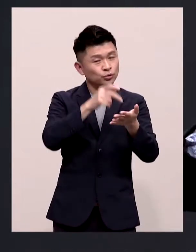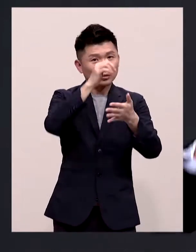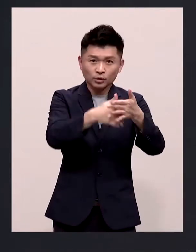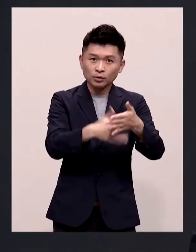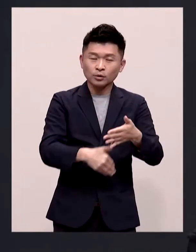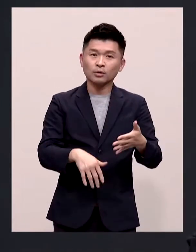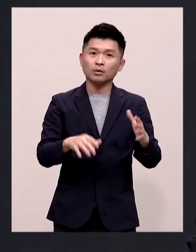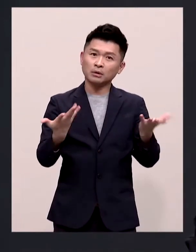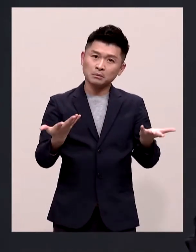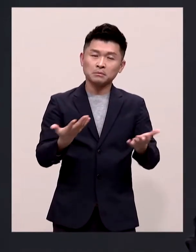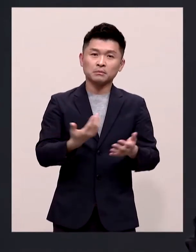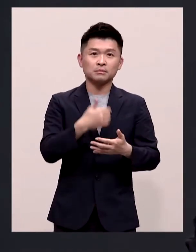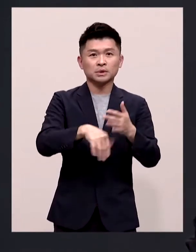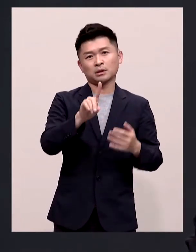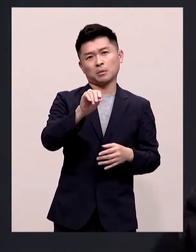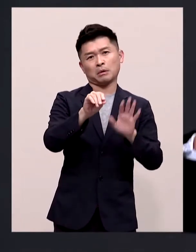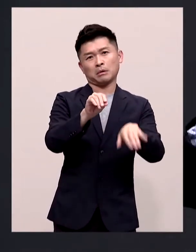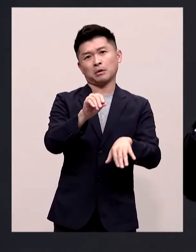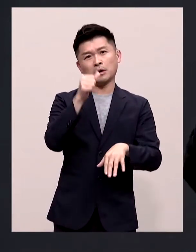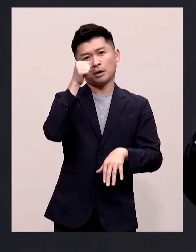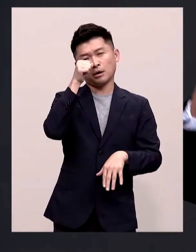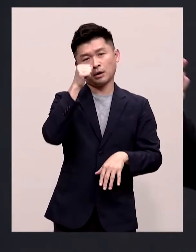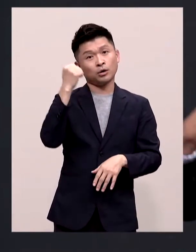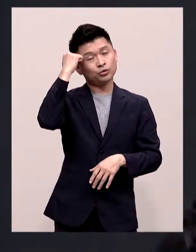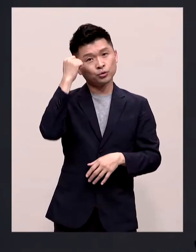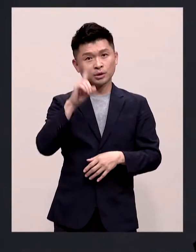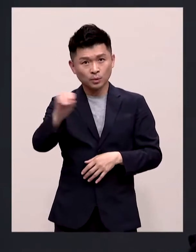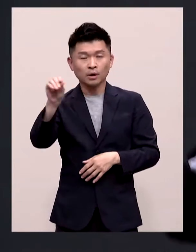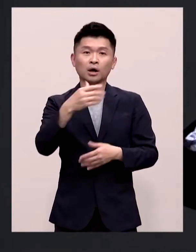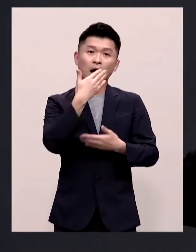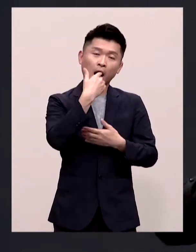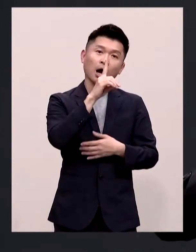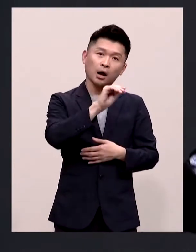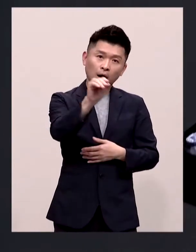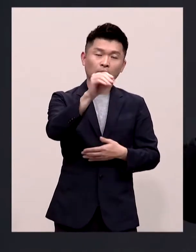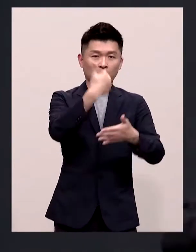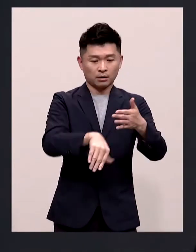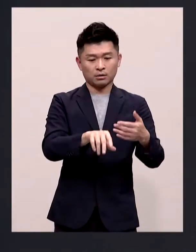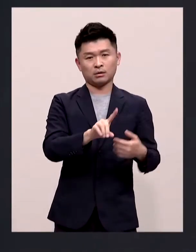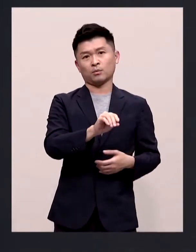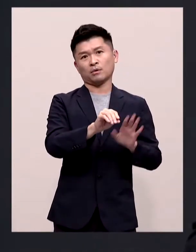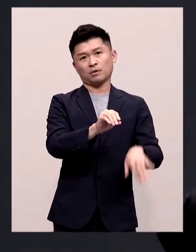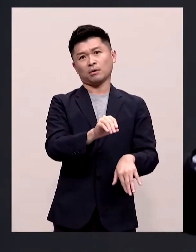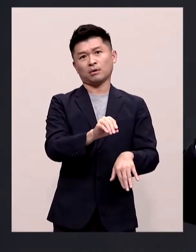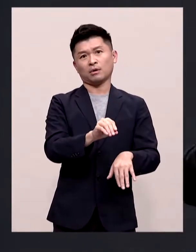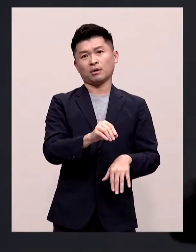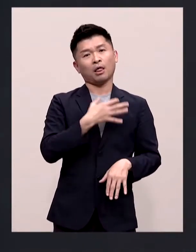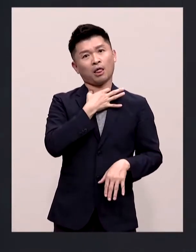塊 剩差不多一萬塊大的一萬 吃的一萬就好了全部一萬 全部一萬塊就對了